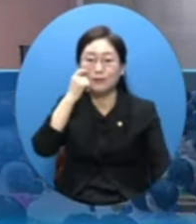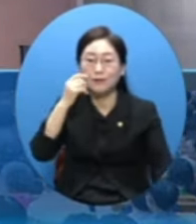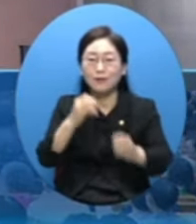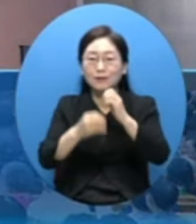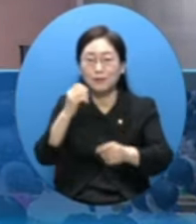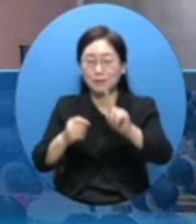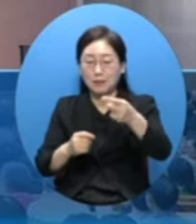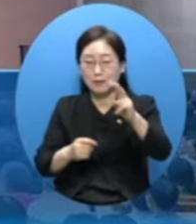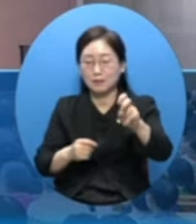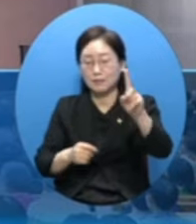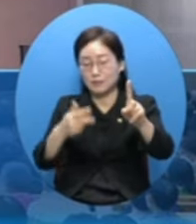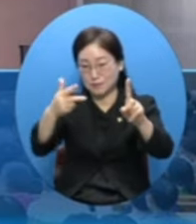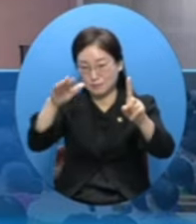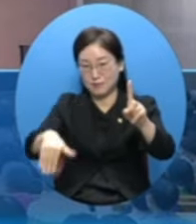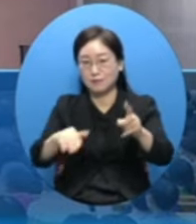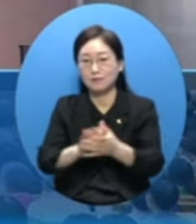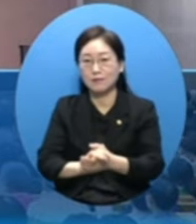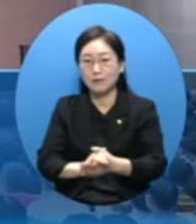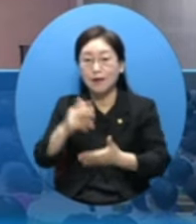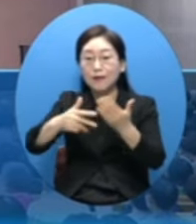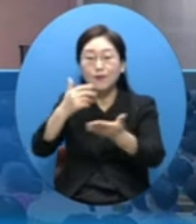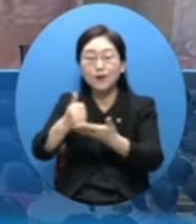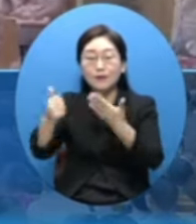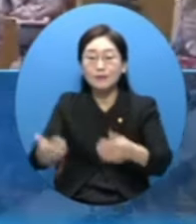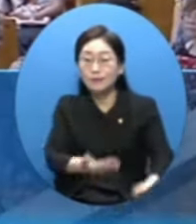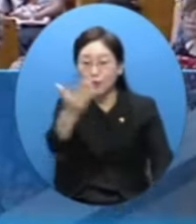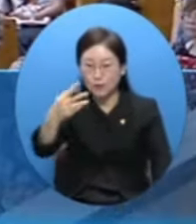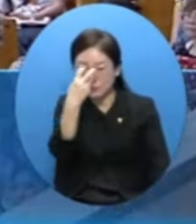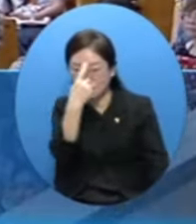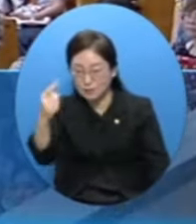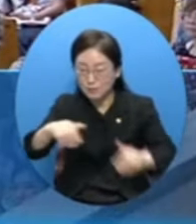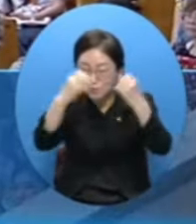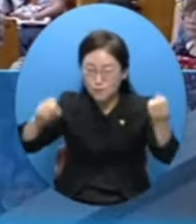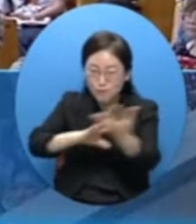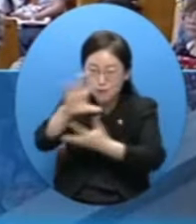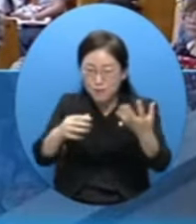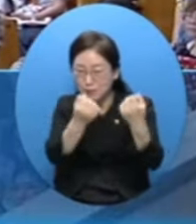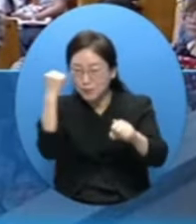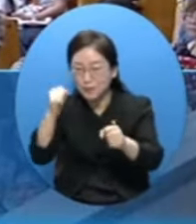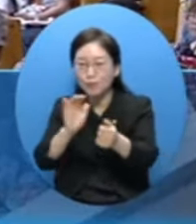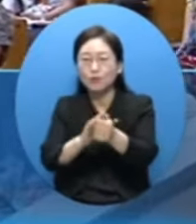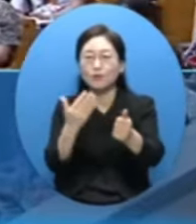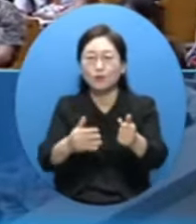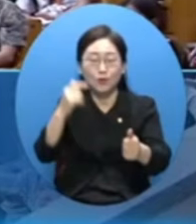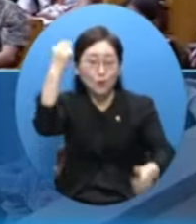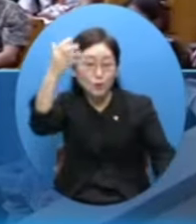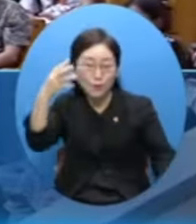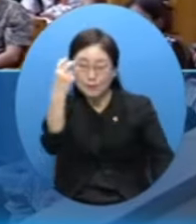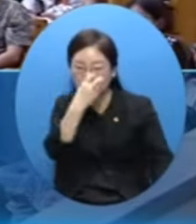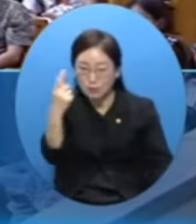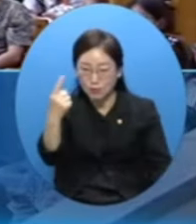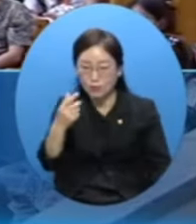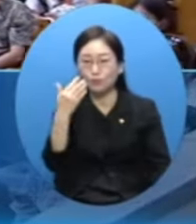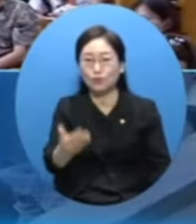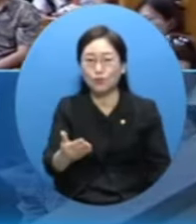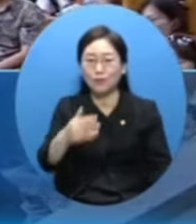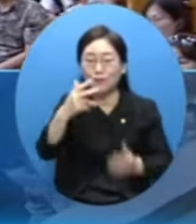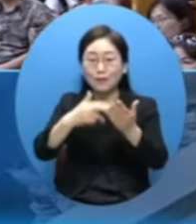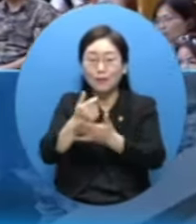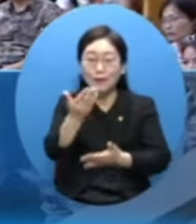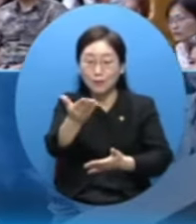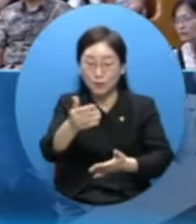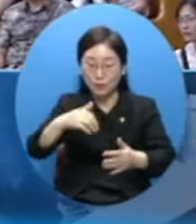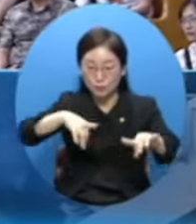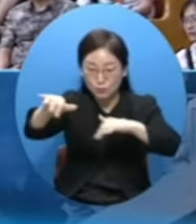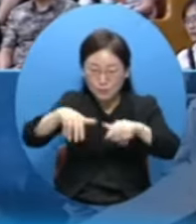121편 7절 8절을 말씀합니다 여호께 너를 지켜 모든 환난을 면하게 하시며 또 내 영혼을 지키시리로다께서 너의 주입을